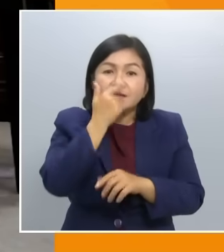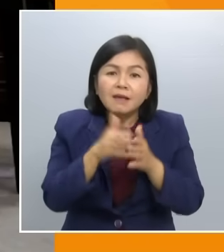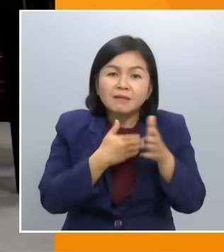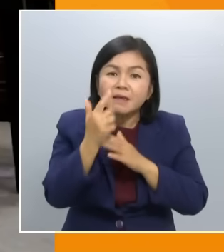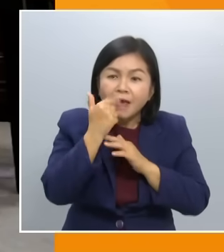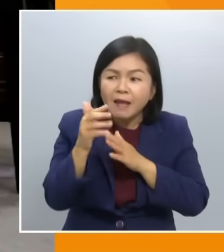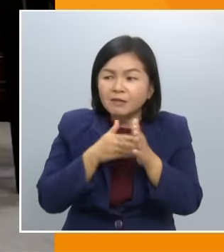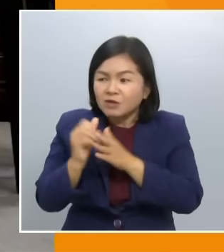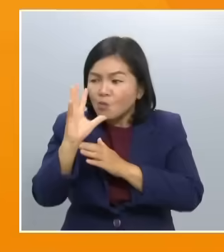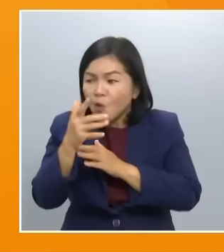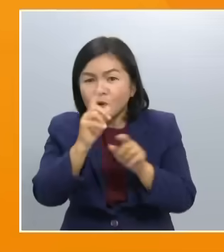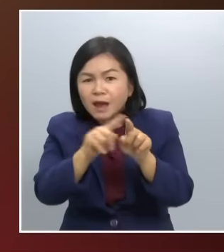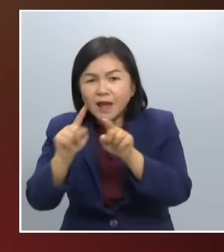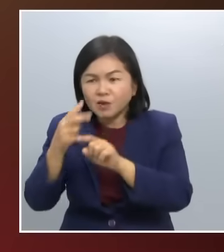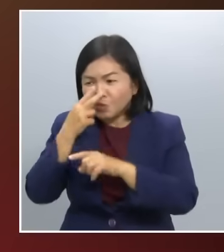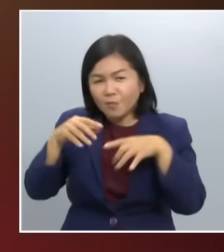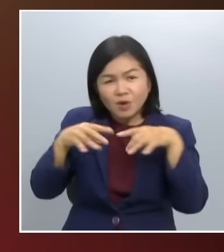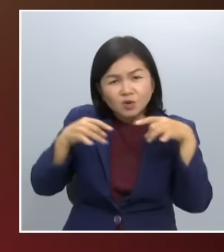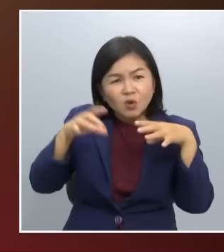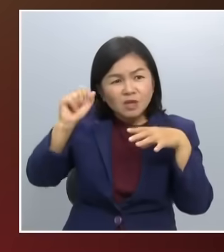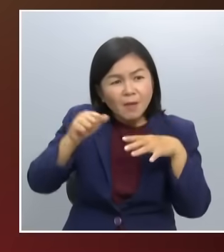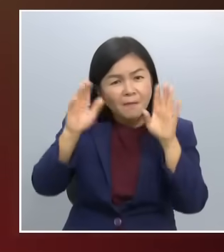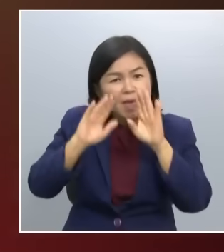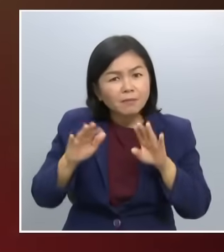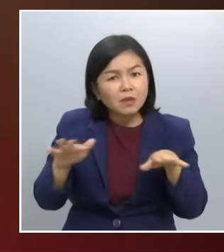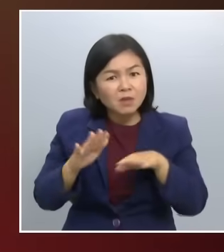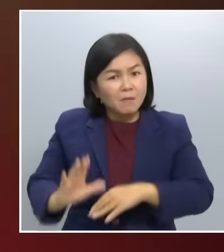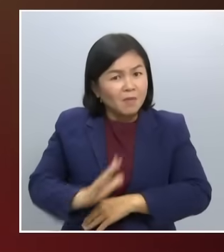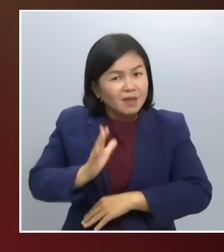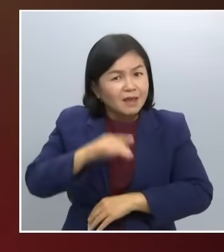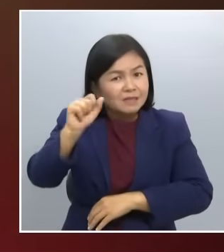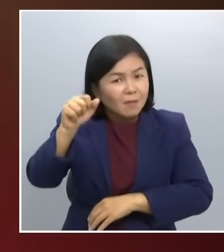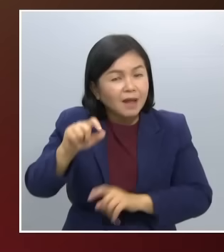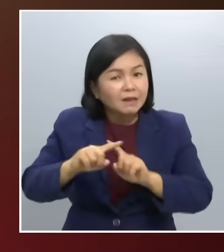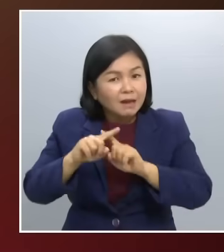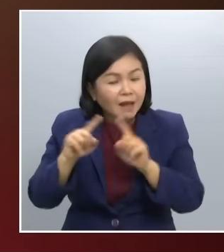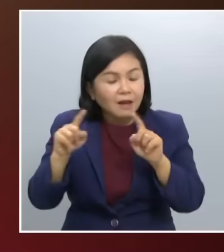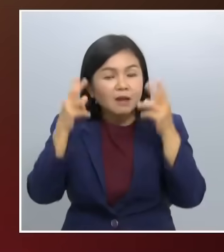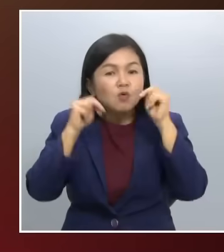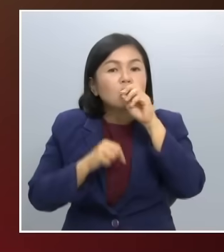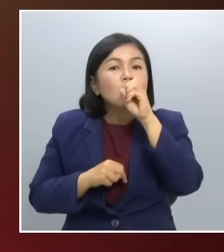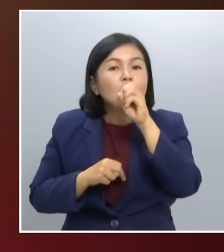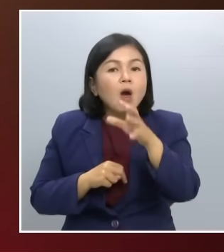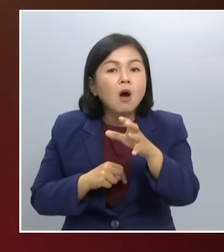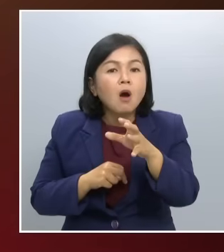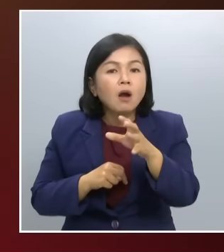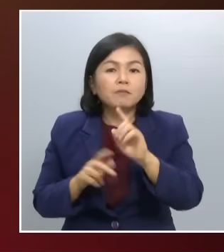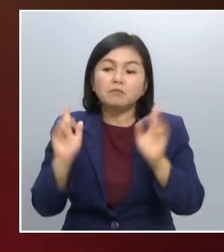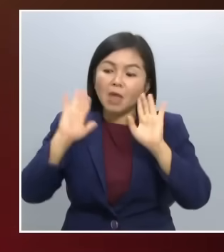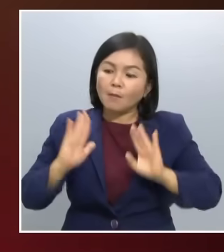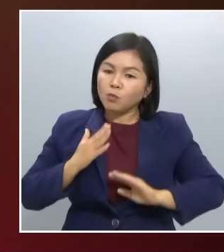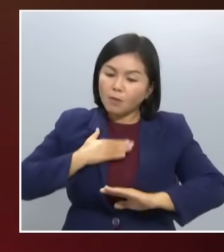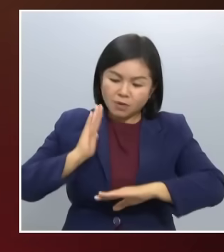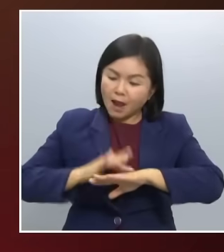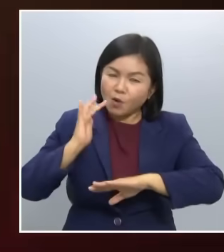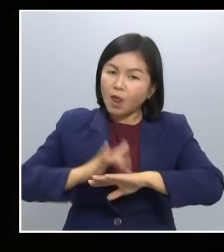พูดูจะเหมาะหรือเปล่ามันควรจะเป็นฟอร์มอลนะขณะที่น้ำตีก็เน้นย้ำความเป็นสไต